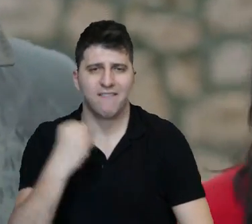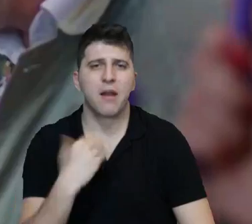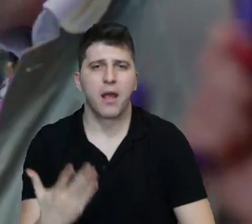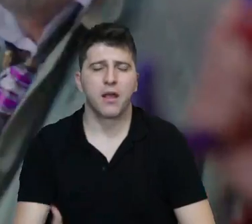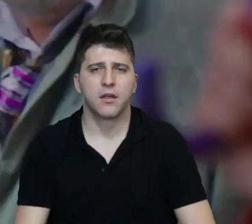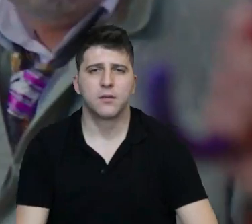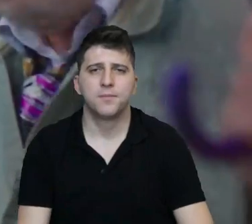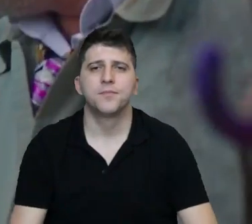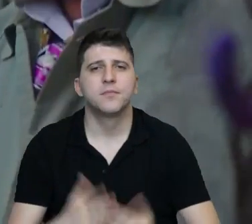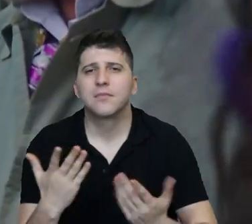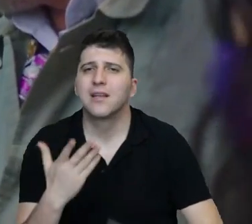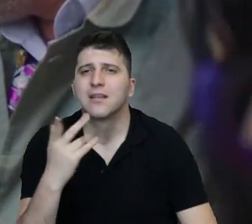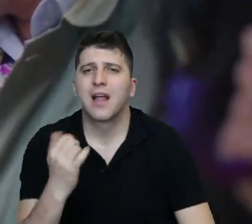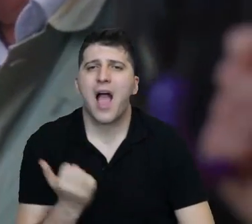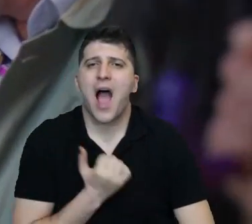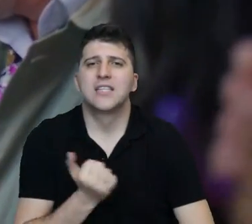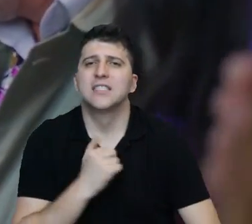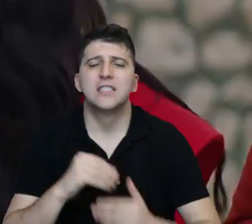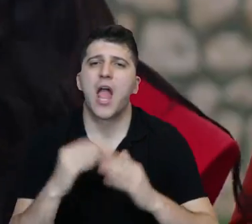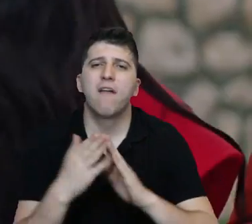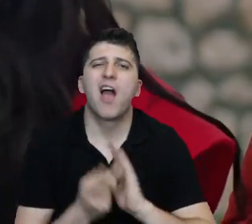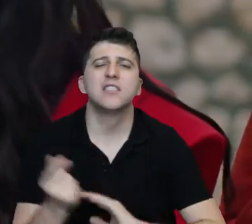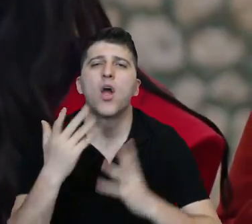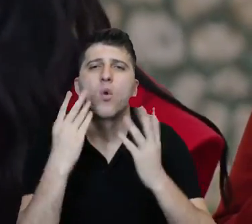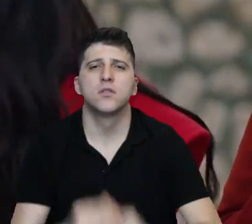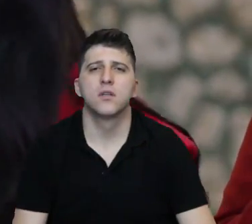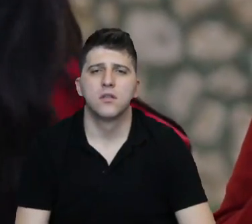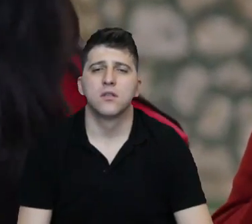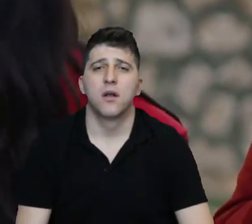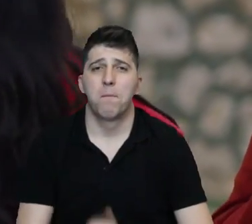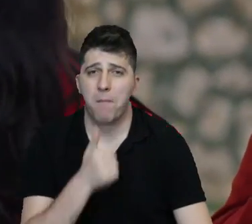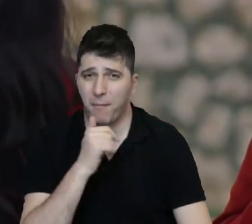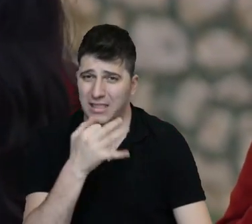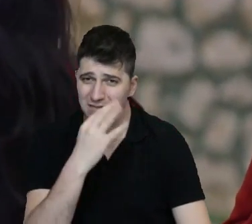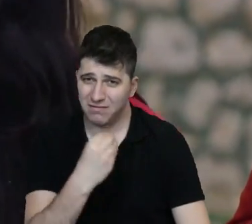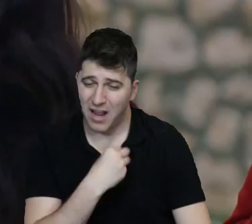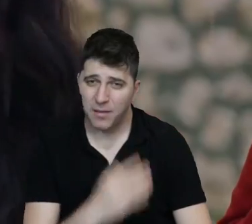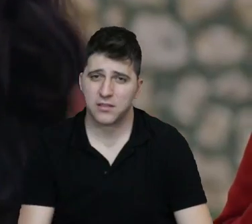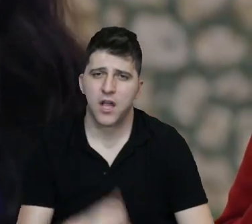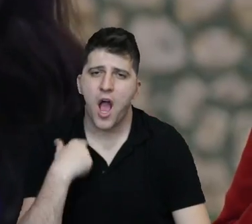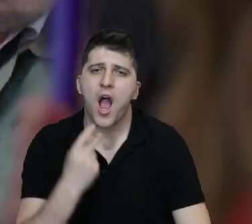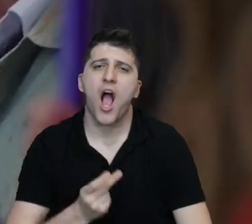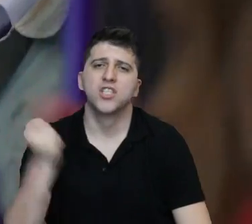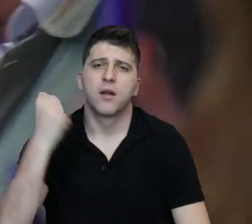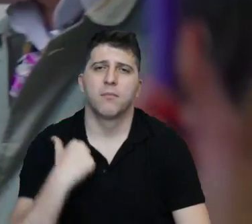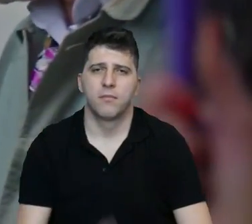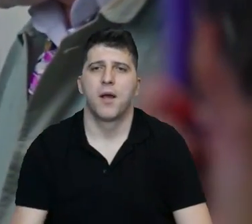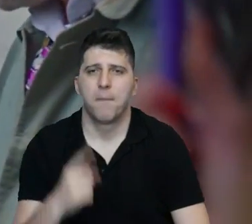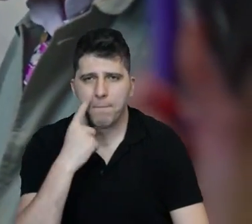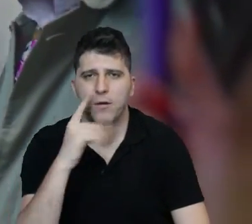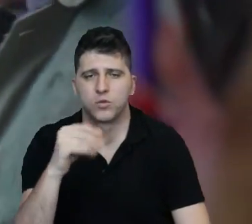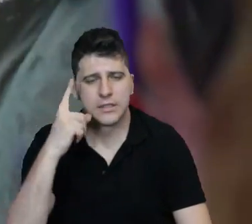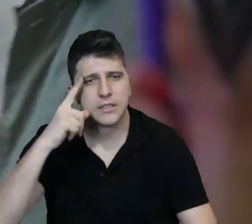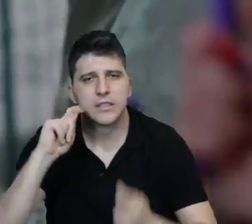getirtmeyin ha! Ya artist olmak için evden kaçarsa o zaman ne olacak? Baba! Bak eğer izin vermezsen kaçarım ha! Bak işte